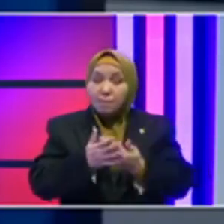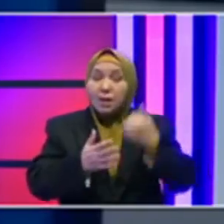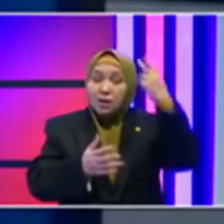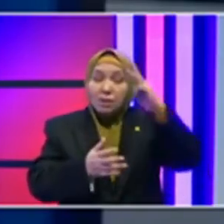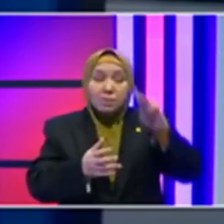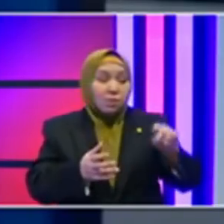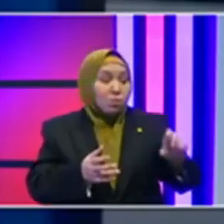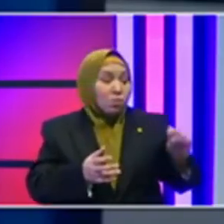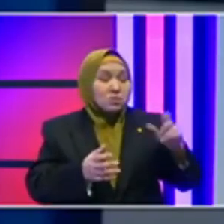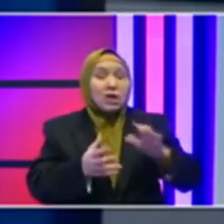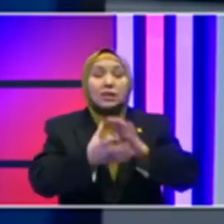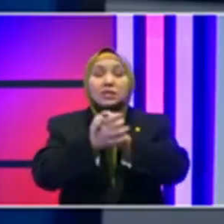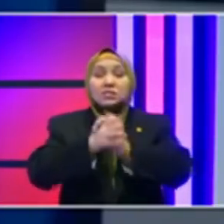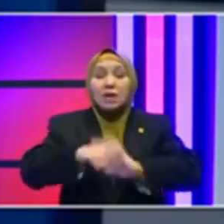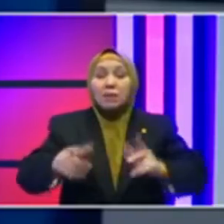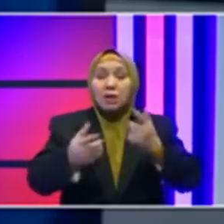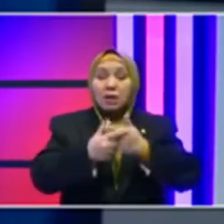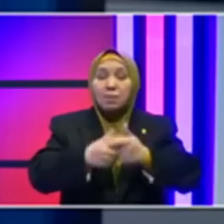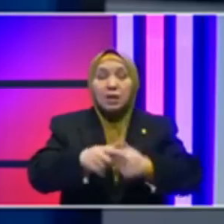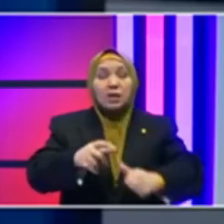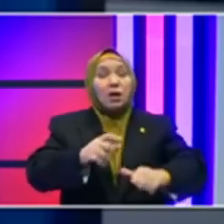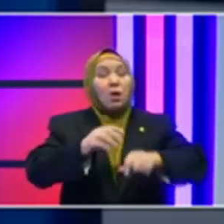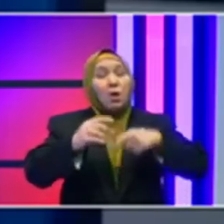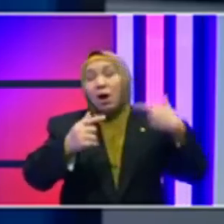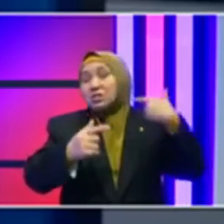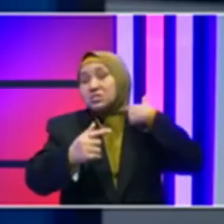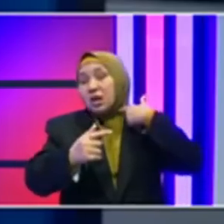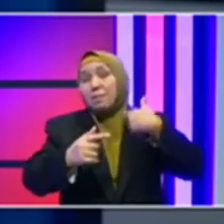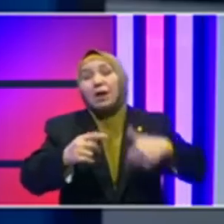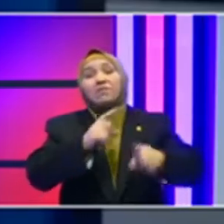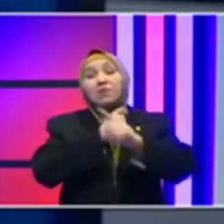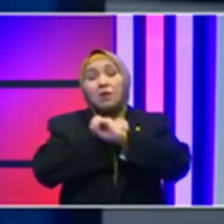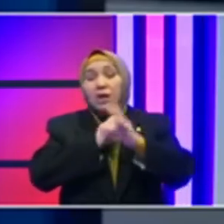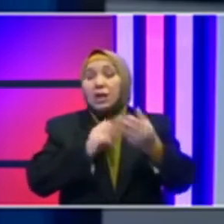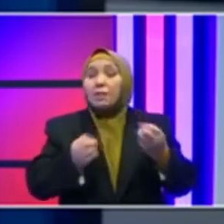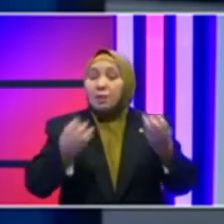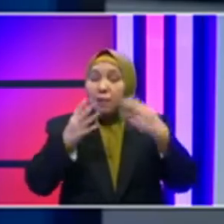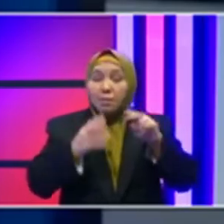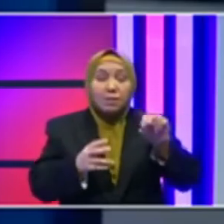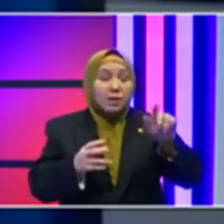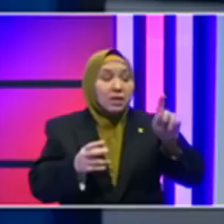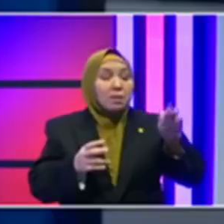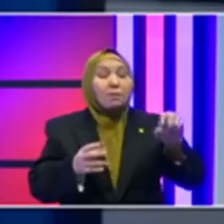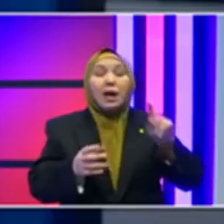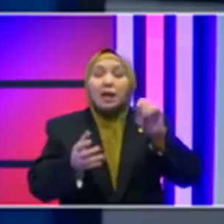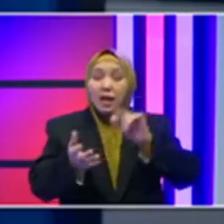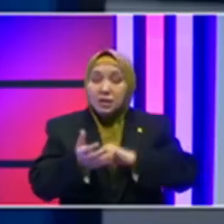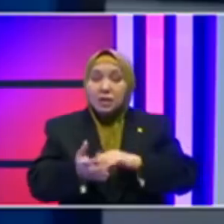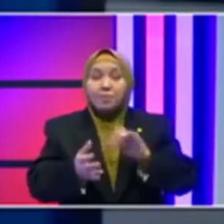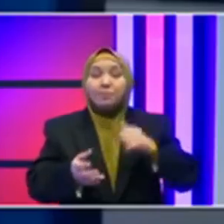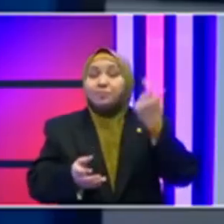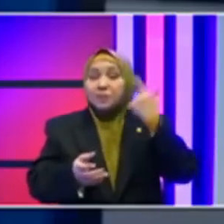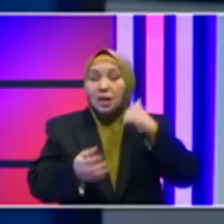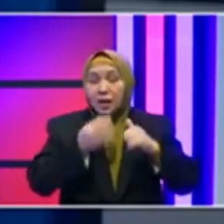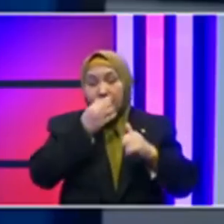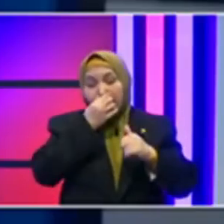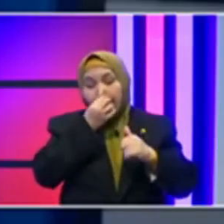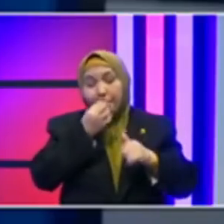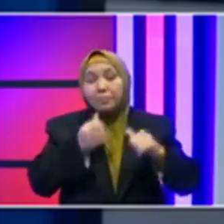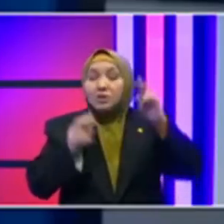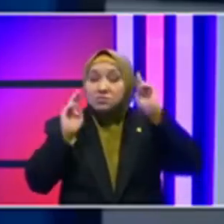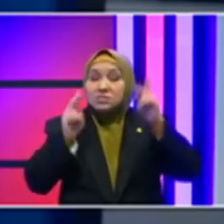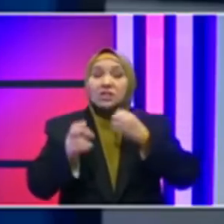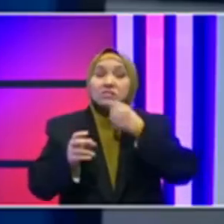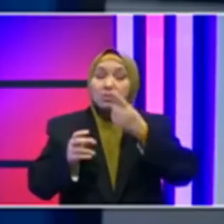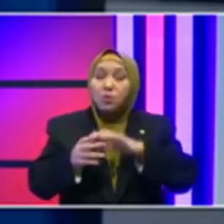terselamat daripada ancaman Firaun dan beberapa nikmat lagi sebagaimana yang disebutkan oleh al-fatil sebentar tadi Masya Allah